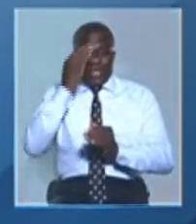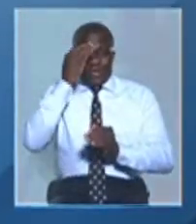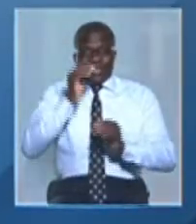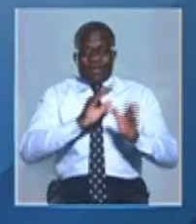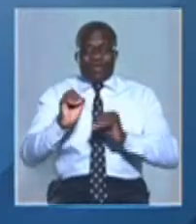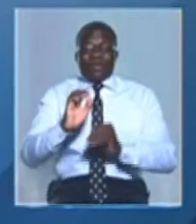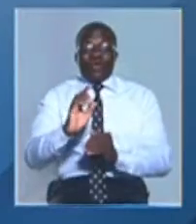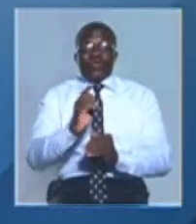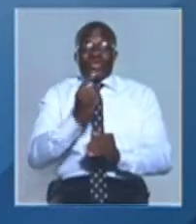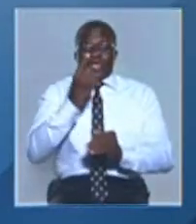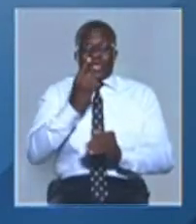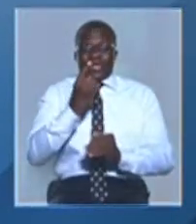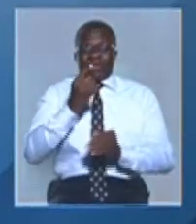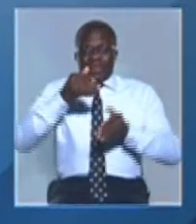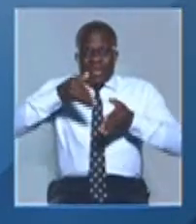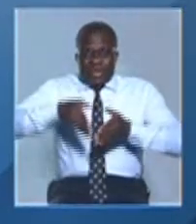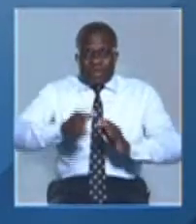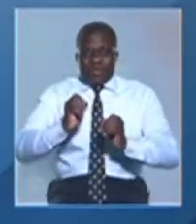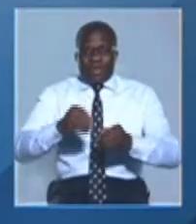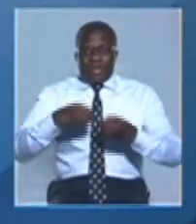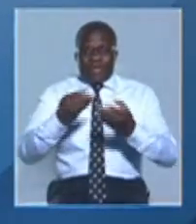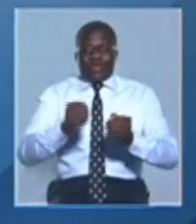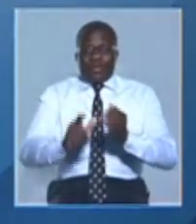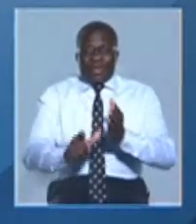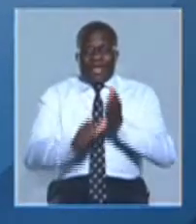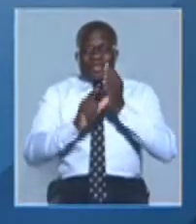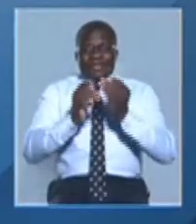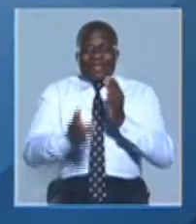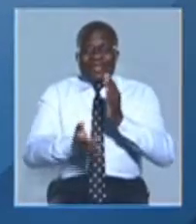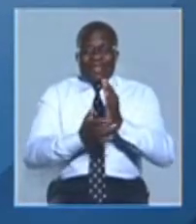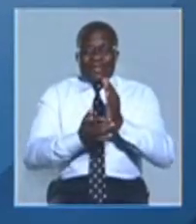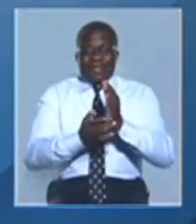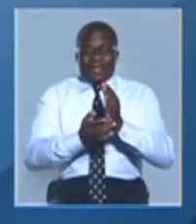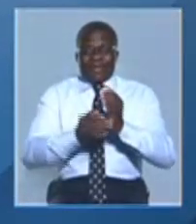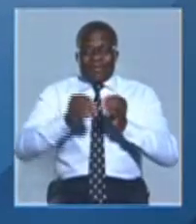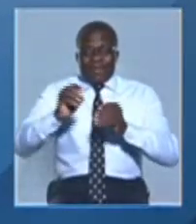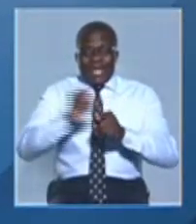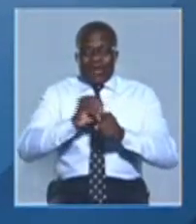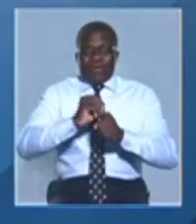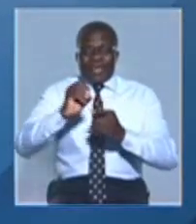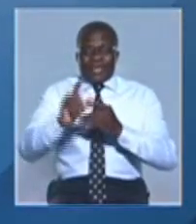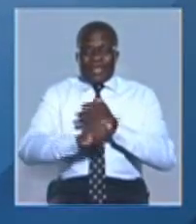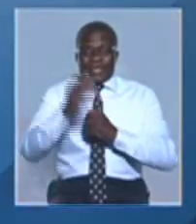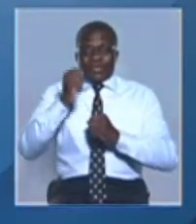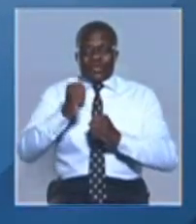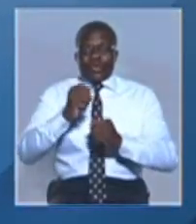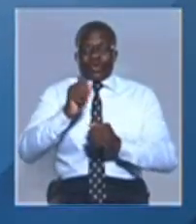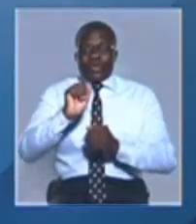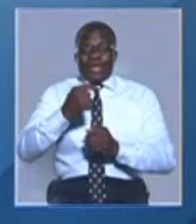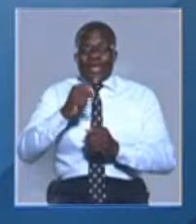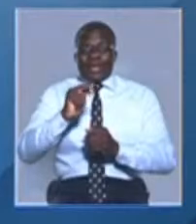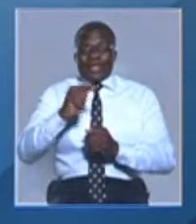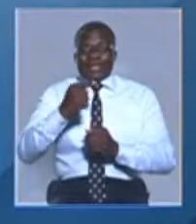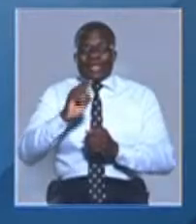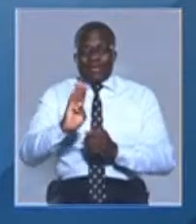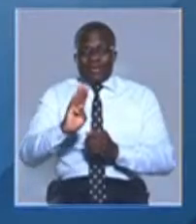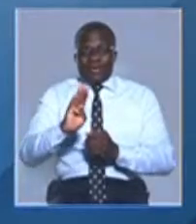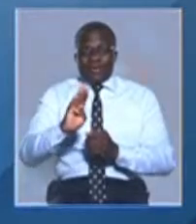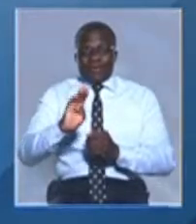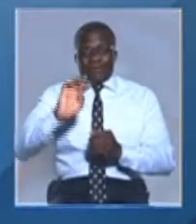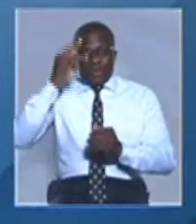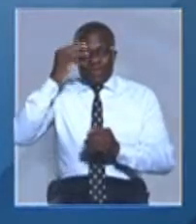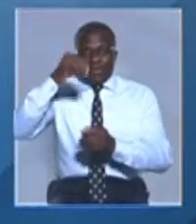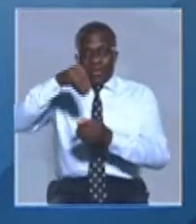savoir-faire unique, lui permettant d'offrir l'assistance technique à l'opérationnalisation de l'ANAGEM. Les